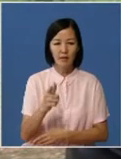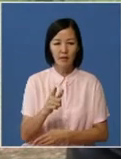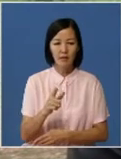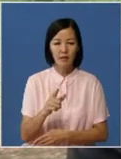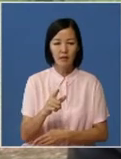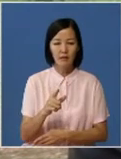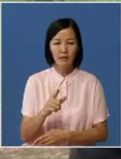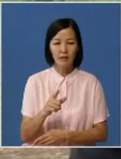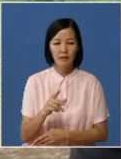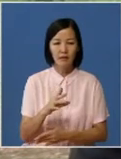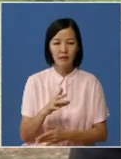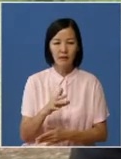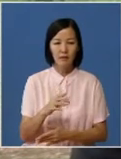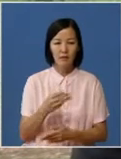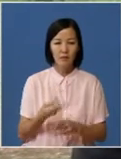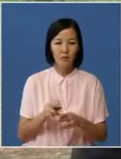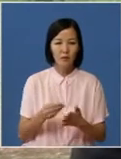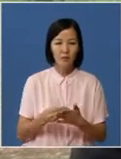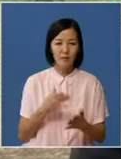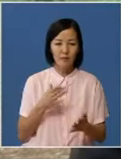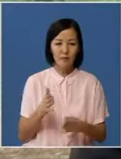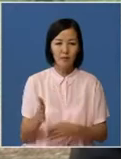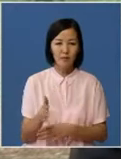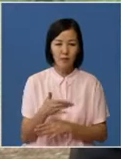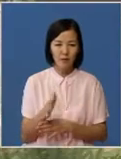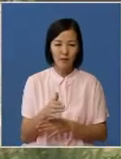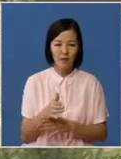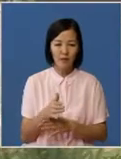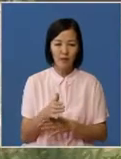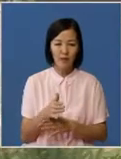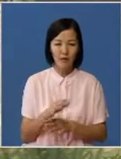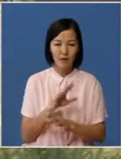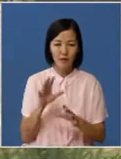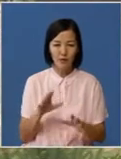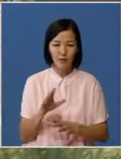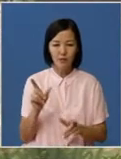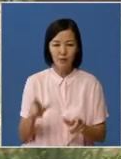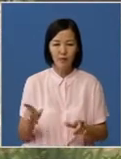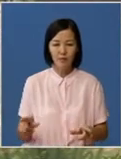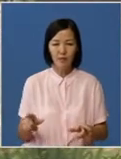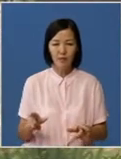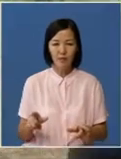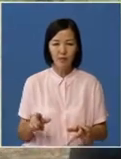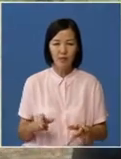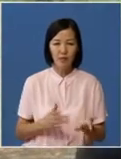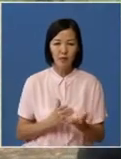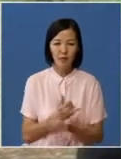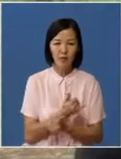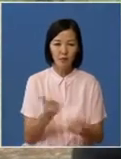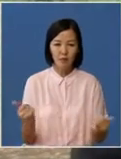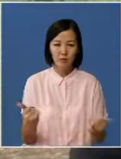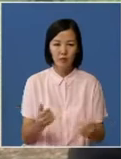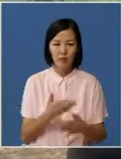балығы. Соны өсіріп, осы жерде жаңағы адамдарды қабылдаймыз. Шүкір,